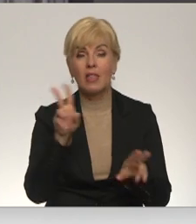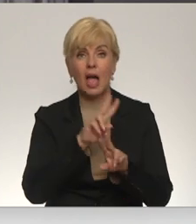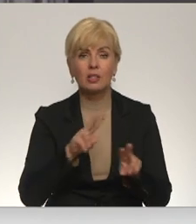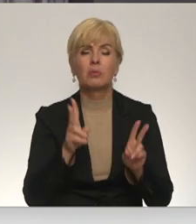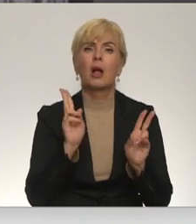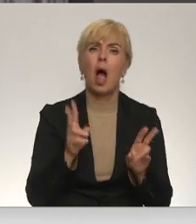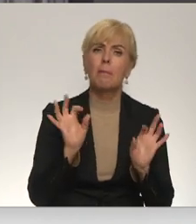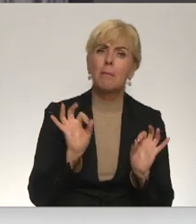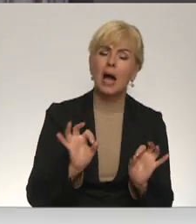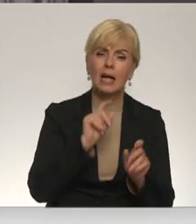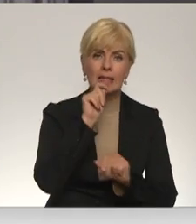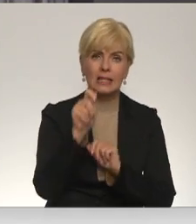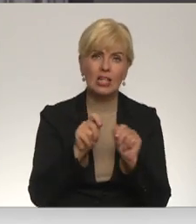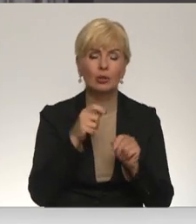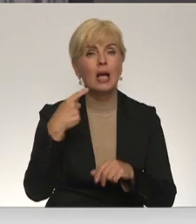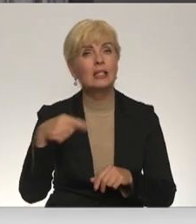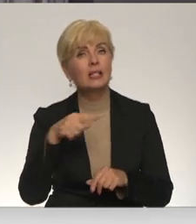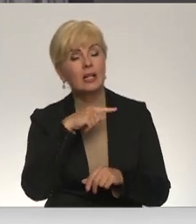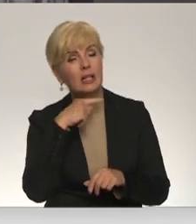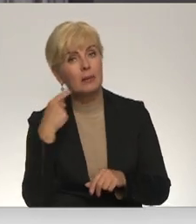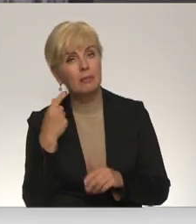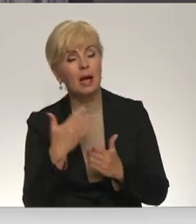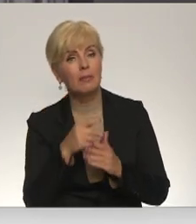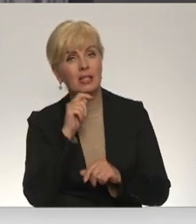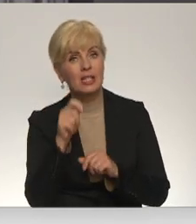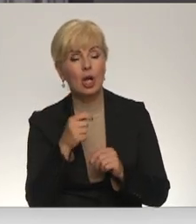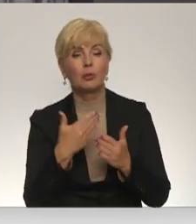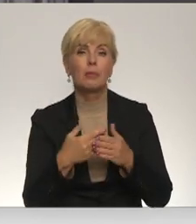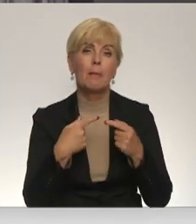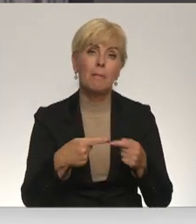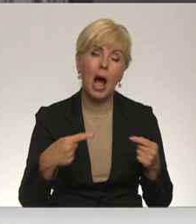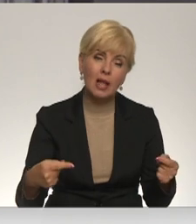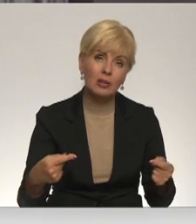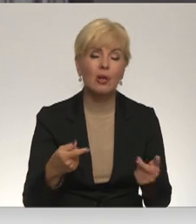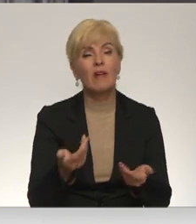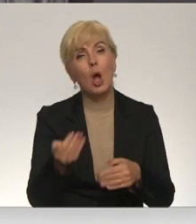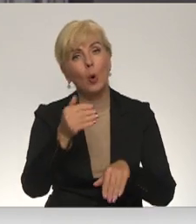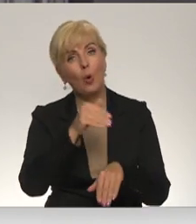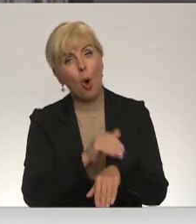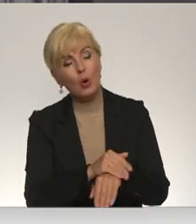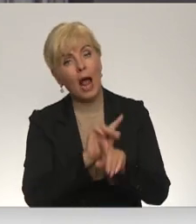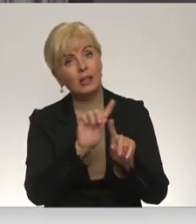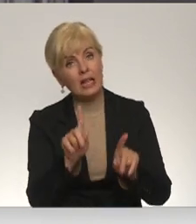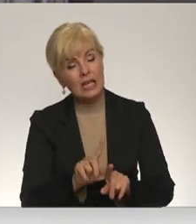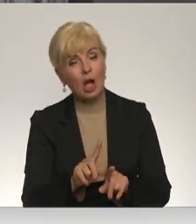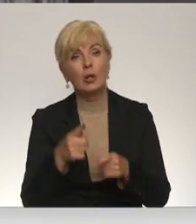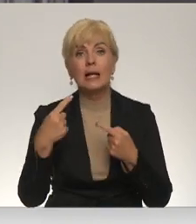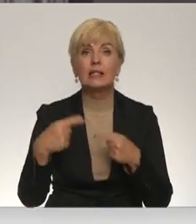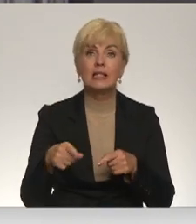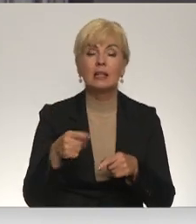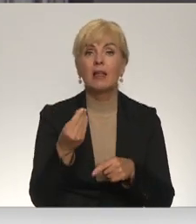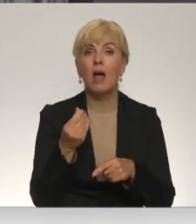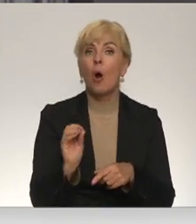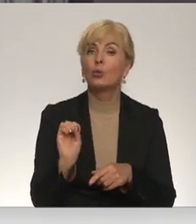kā ziedot, ko ziedot. Citiem varbūt gribas vairāk ziedot. Mantas vai kaut ko konkrētu, citiem varbūt gribas vairāk